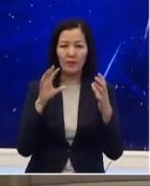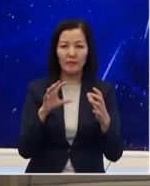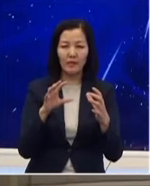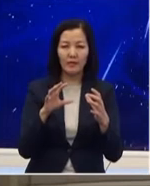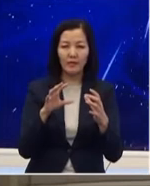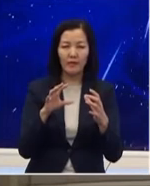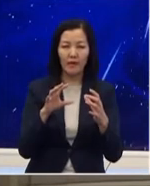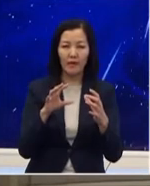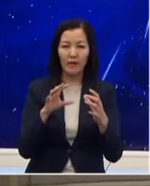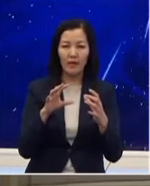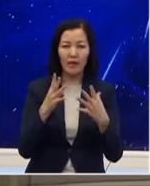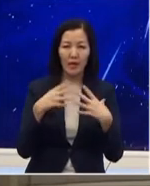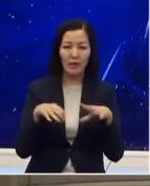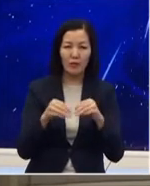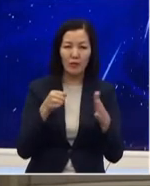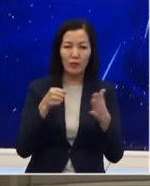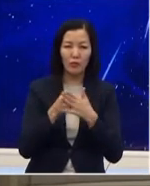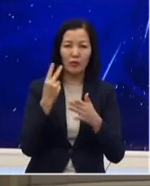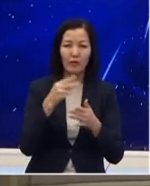общественного транспорта продлена до